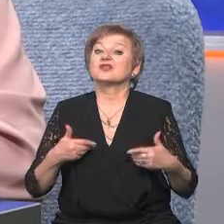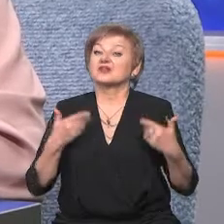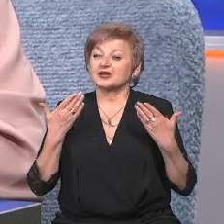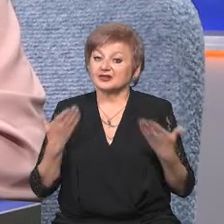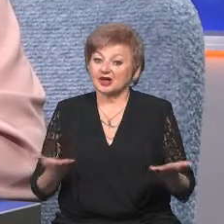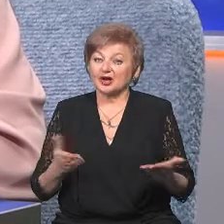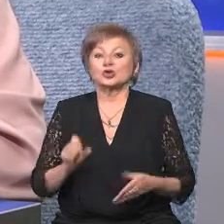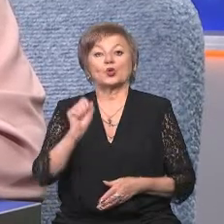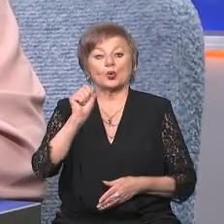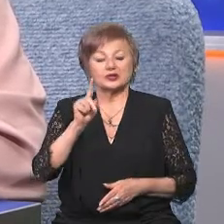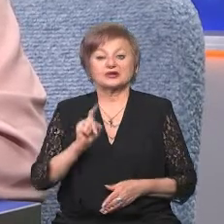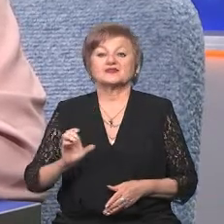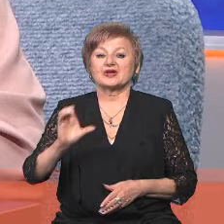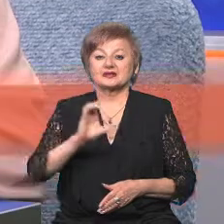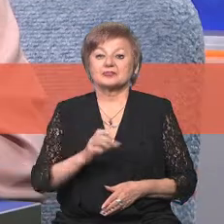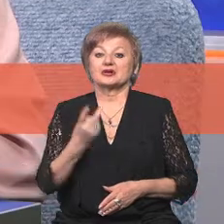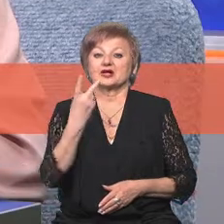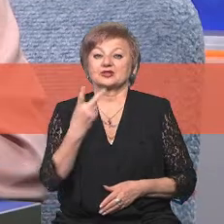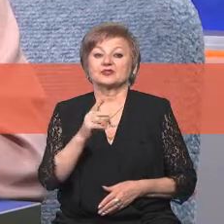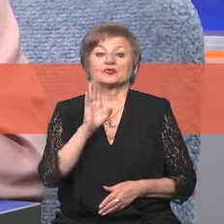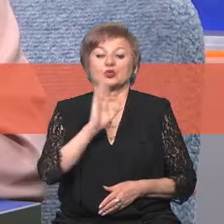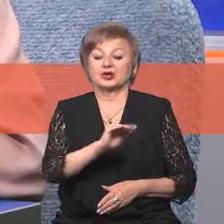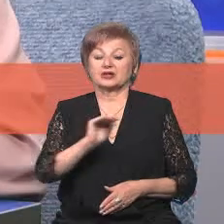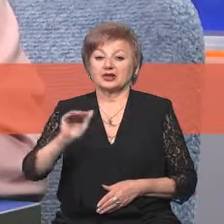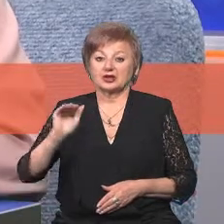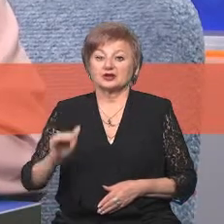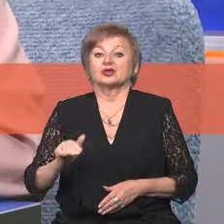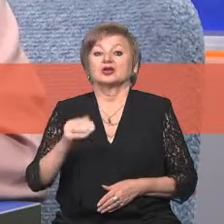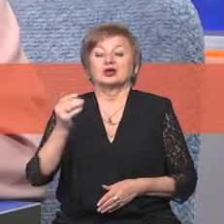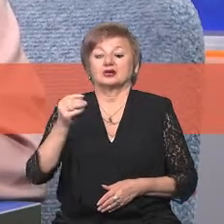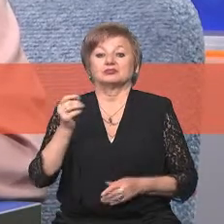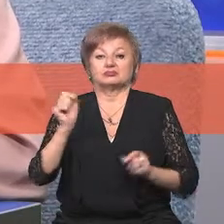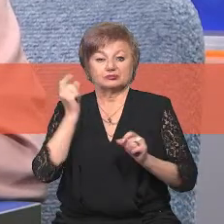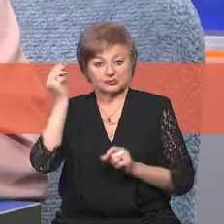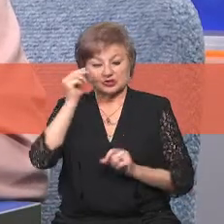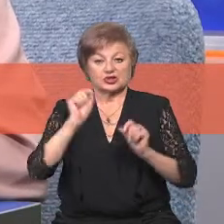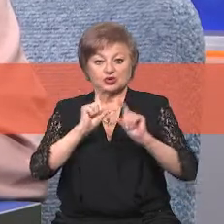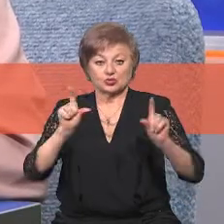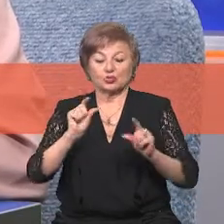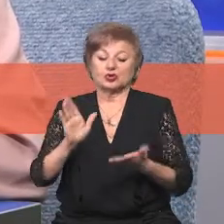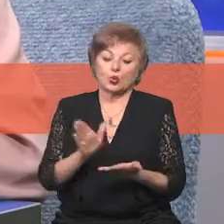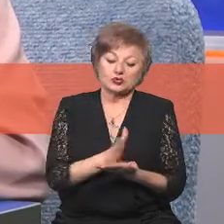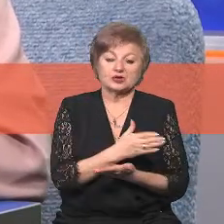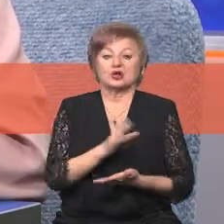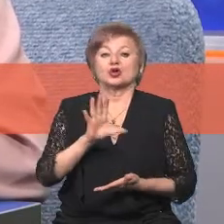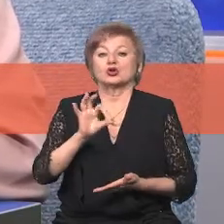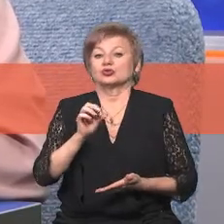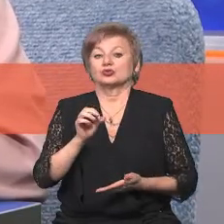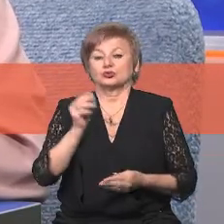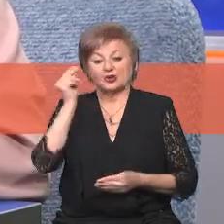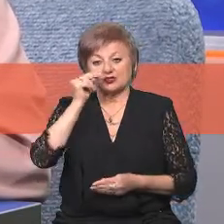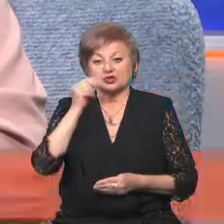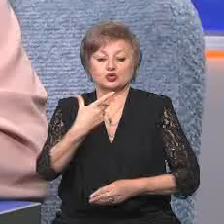Вітаю. 11 вересня двох дітей у Запорізькому академічному ліцеї відсторонили від навчання через відсутність